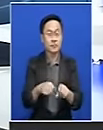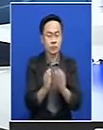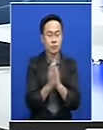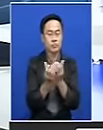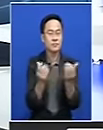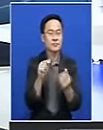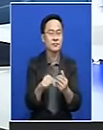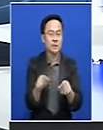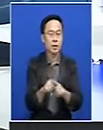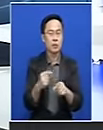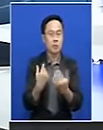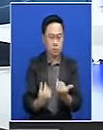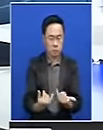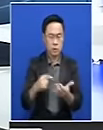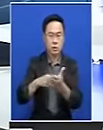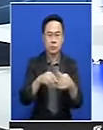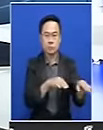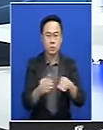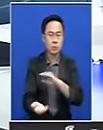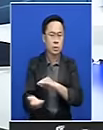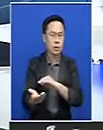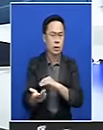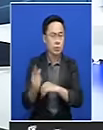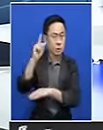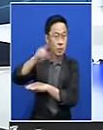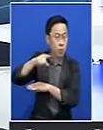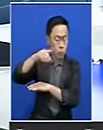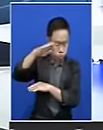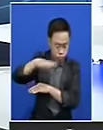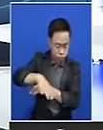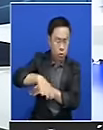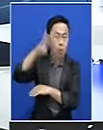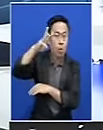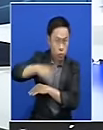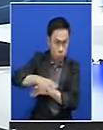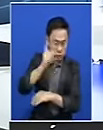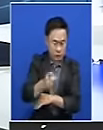ตรมิตรนะครับตั้งแต่ช่วงบ่ายๆนะครับเพื่อที่เตรียมจะเข้าร่วมพิธีสวดนพเคราะห์นะครับที่จะ